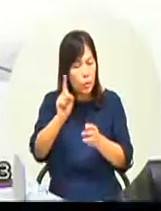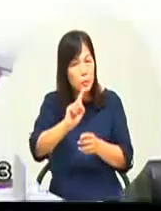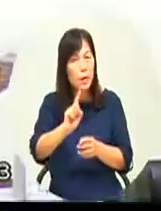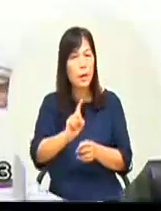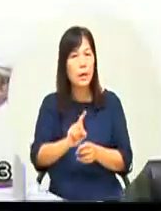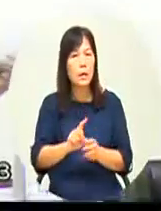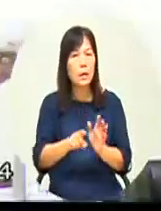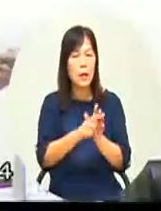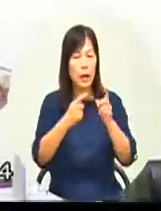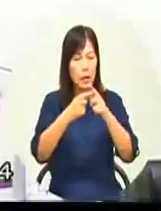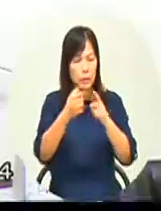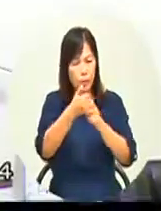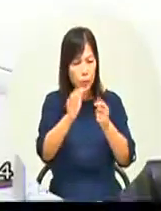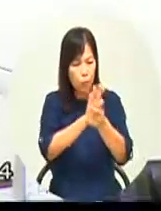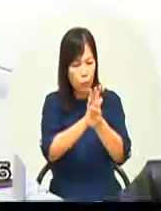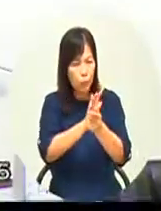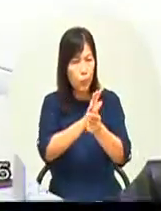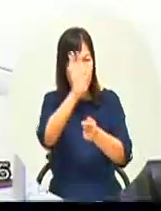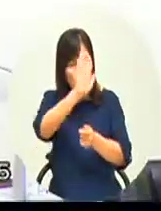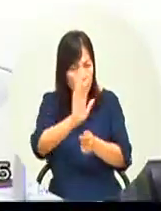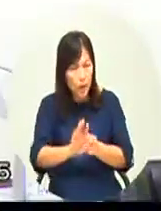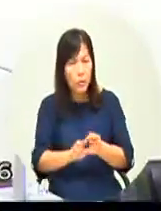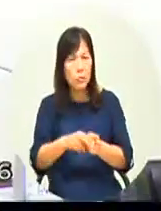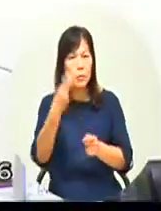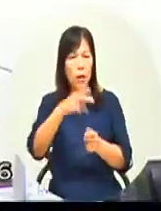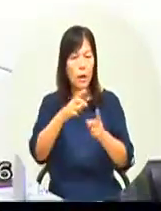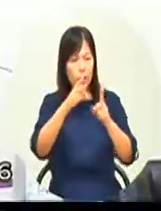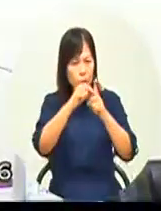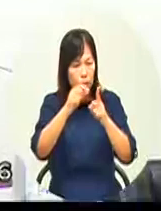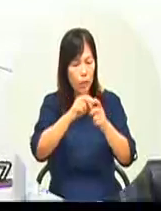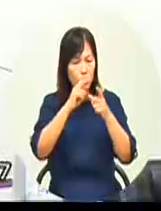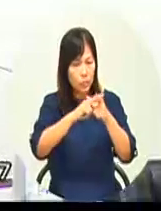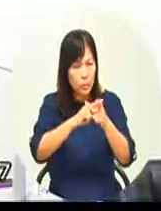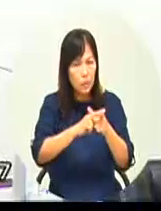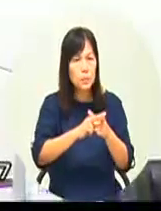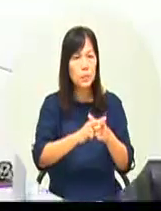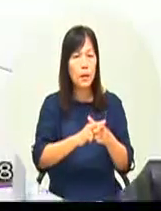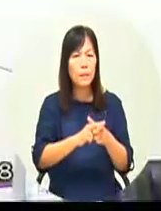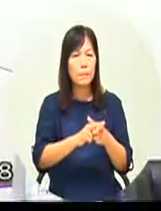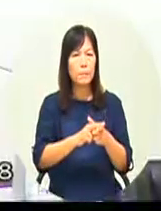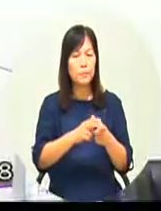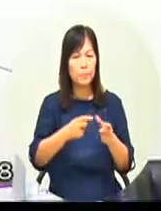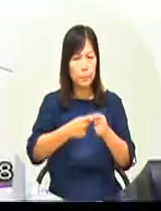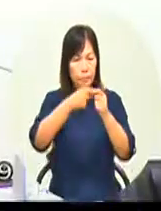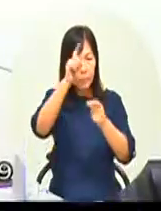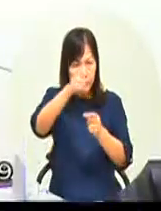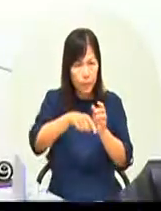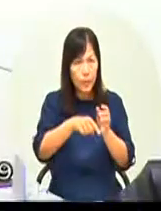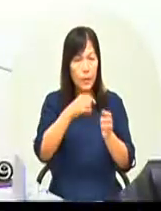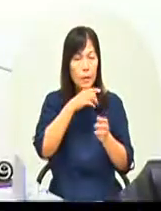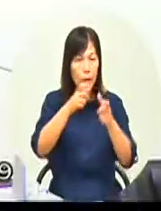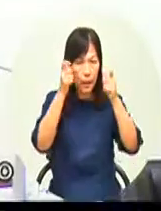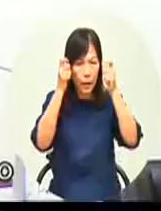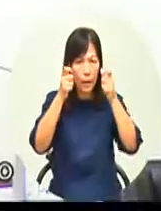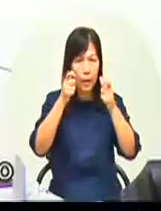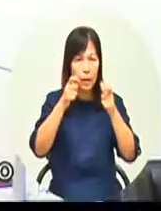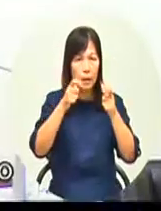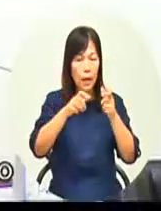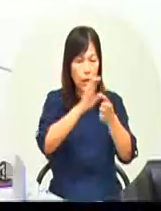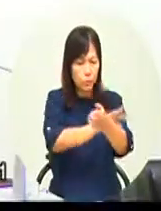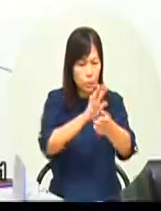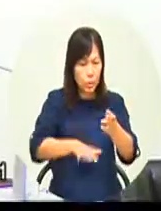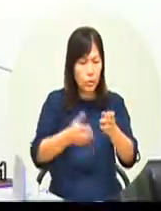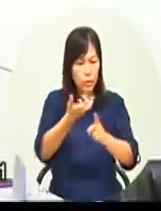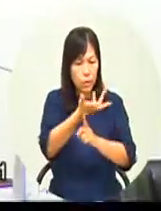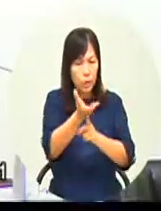的旅游人员的服务态度跟他的这个导游的介绍，那这样的话他第一站来到我们的一个左营莲池潭